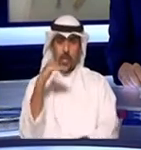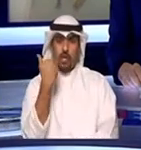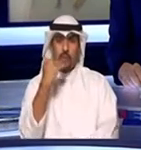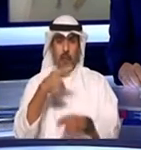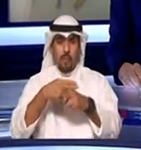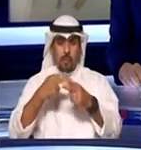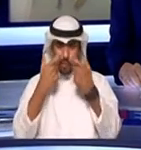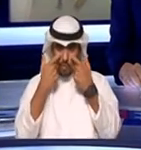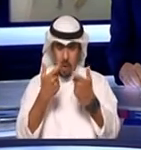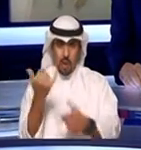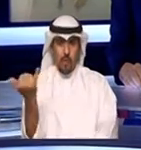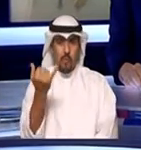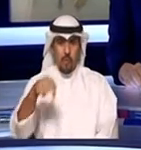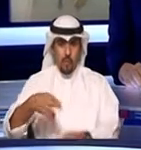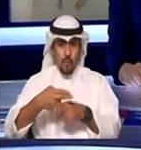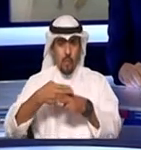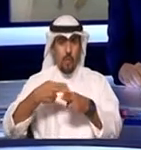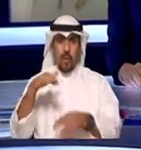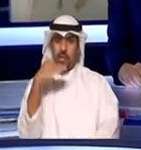حاضر الوطن وعماد